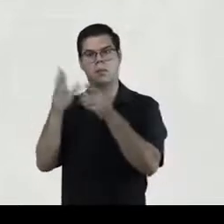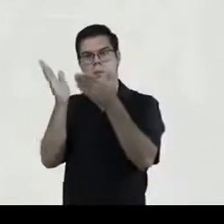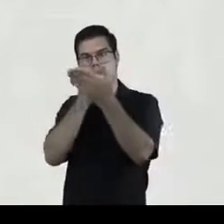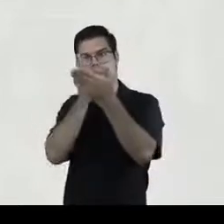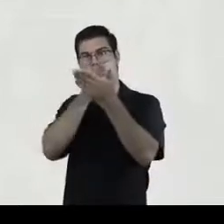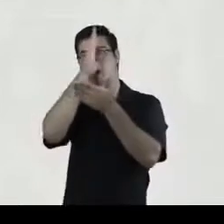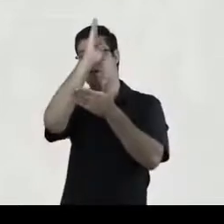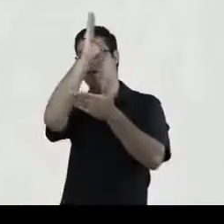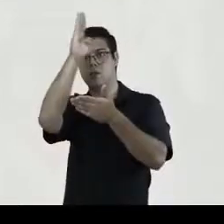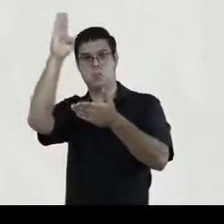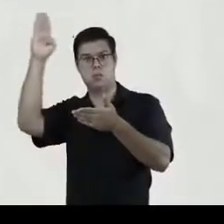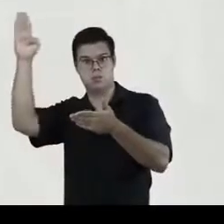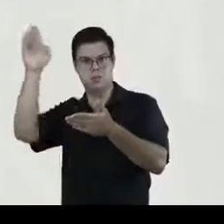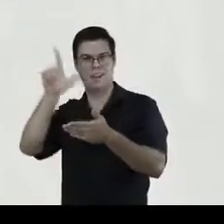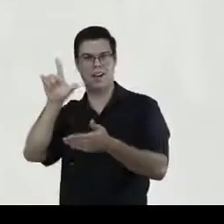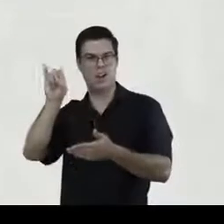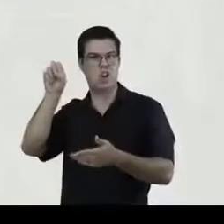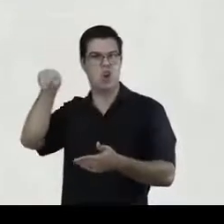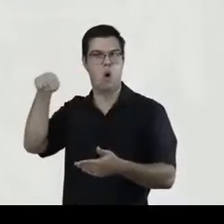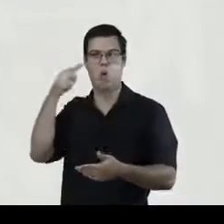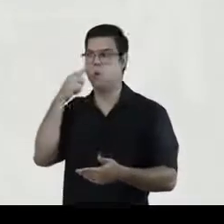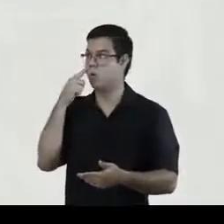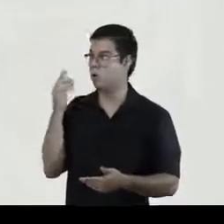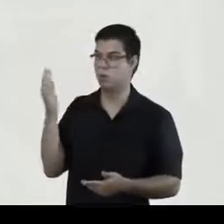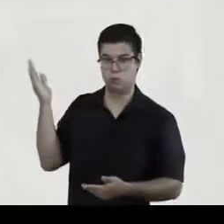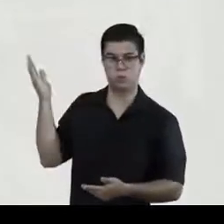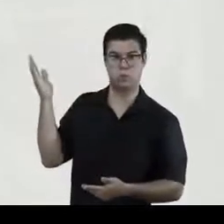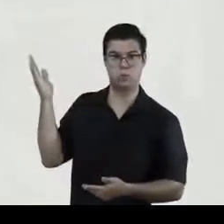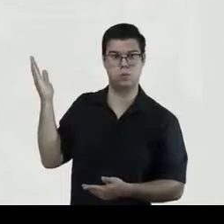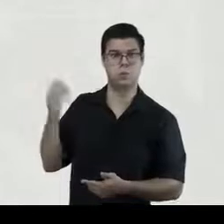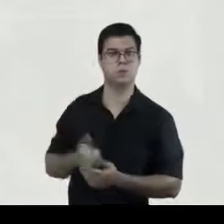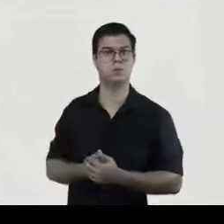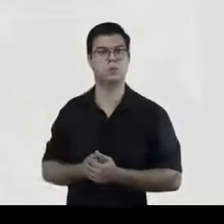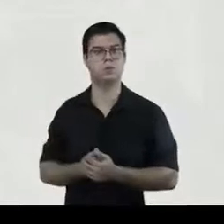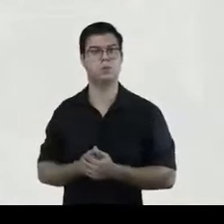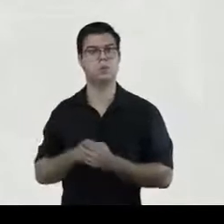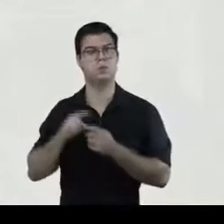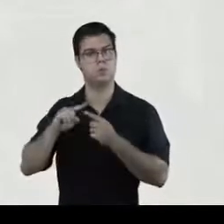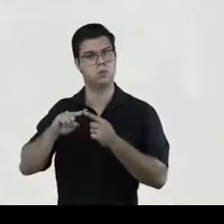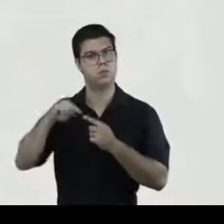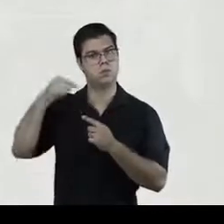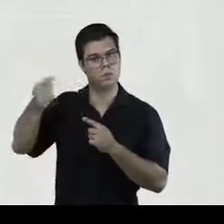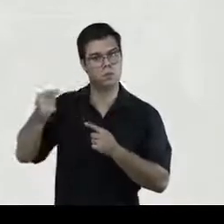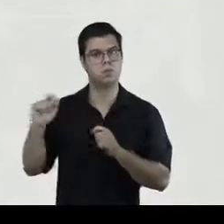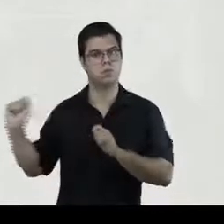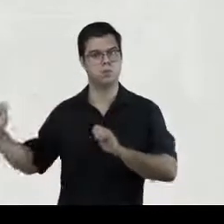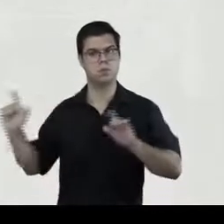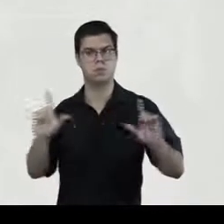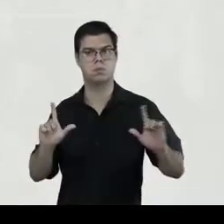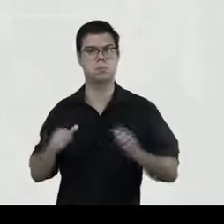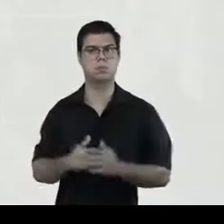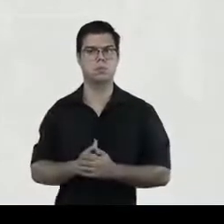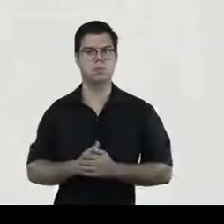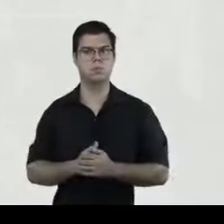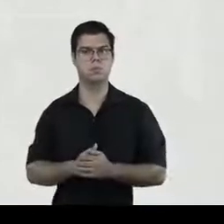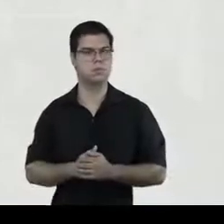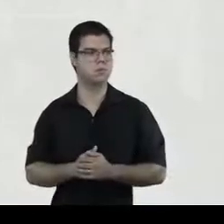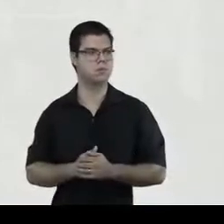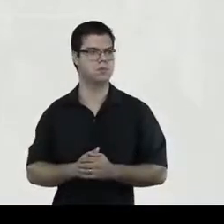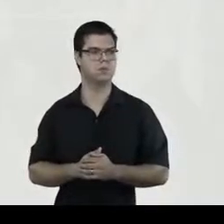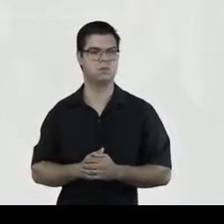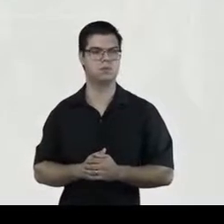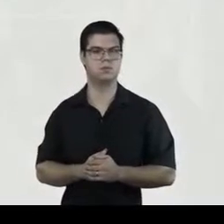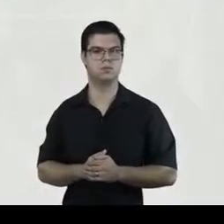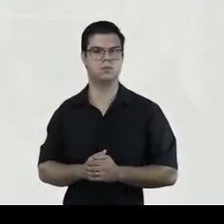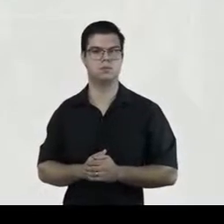Suivante. Voilà. Suivante. Voilà. Donc, ce caractère-là, on le connaît bien. C'est un caractère